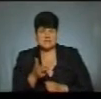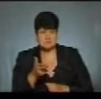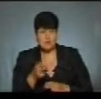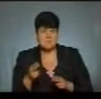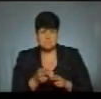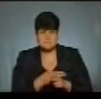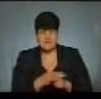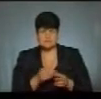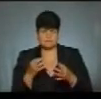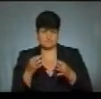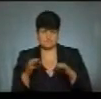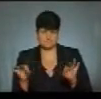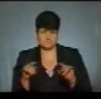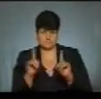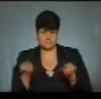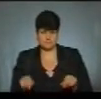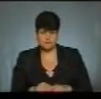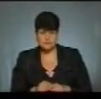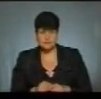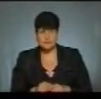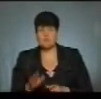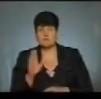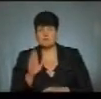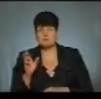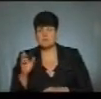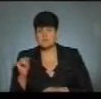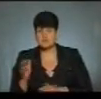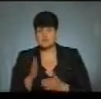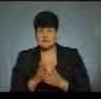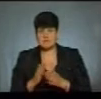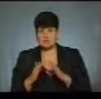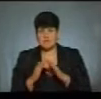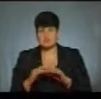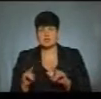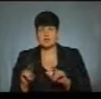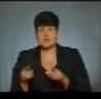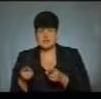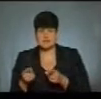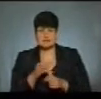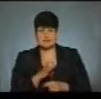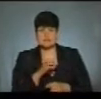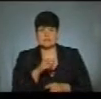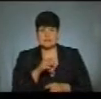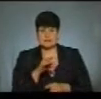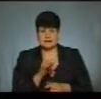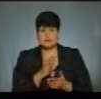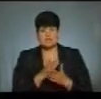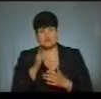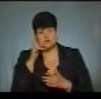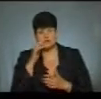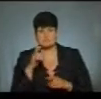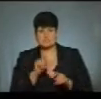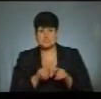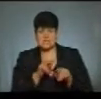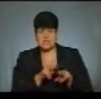без передбаченого законодавством дозволу. Володимир Біляшевич перебуває під домашнім арештом. Сергій Терендех знаходиться в Чортківському